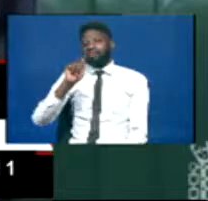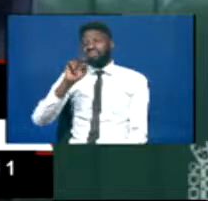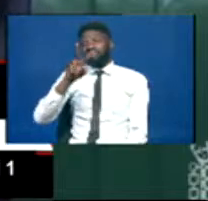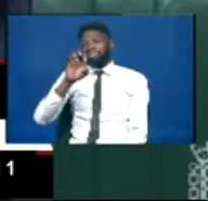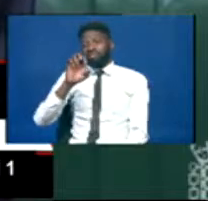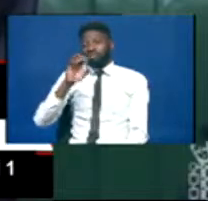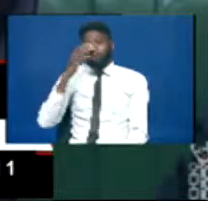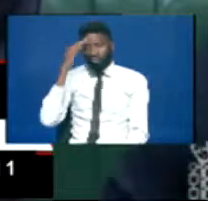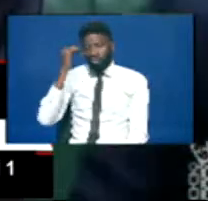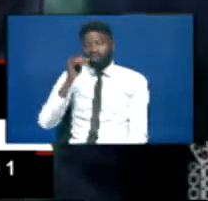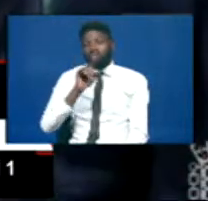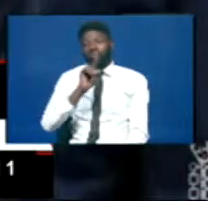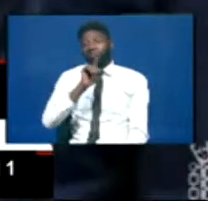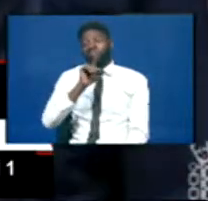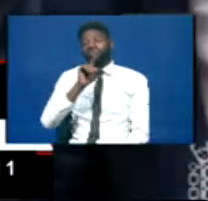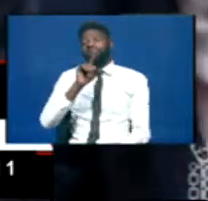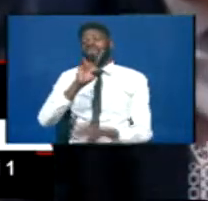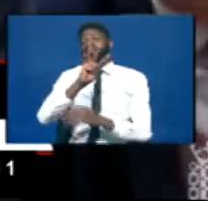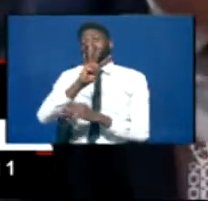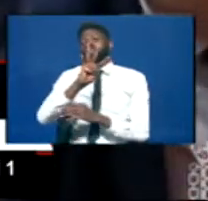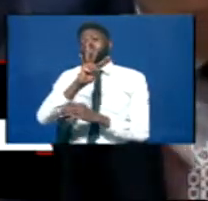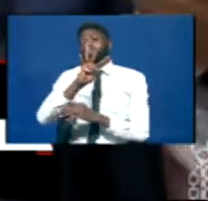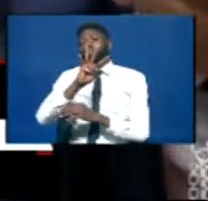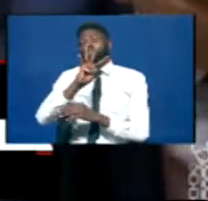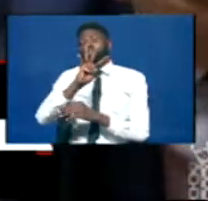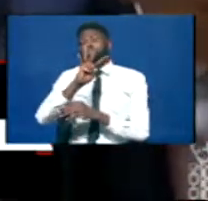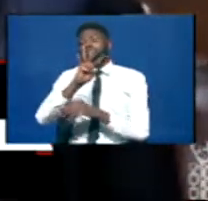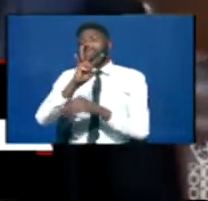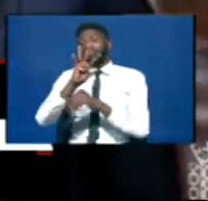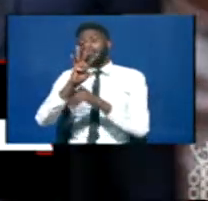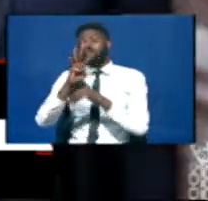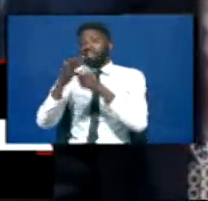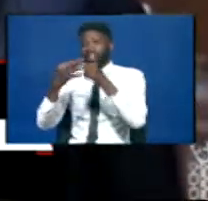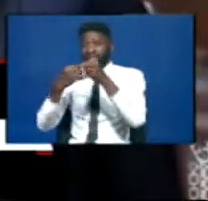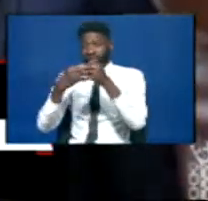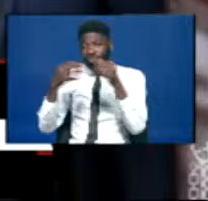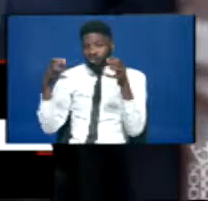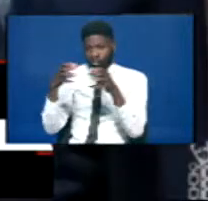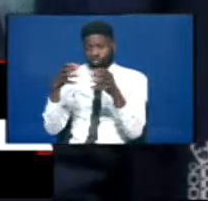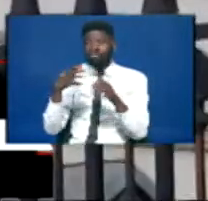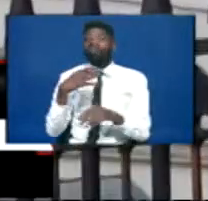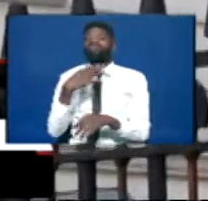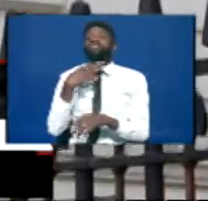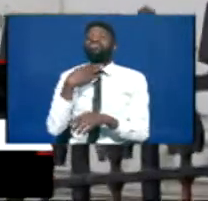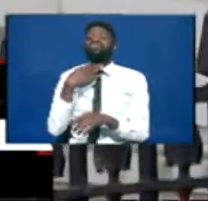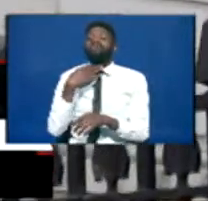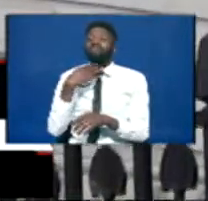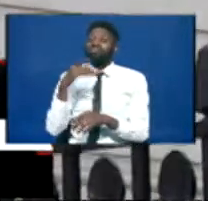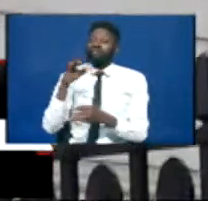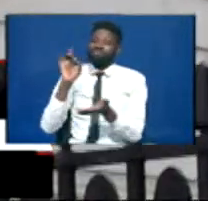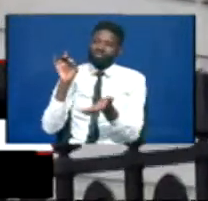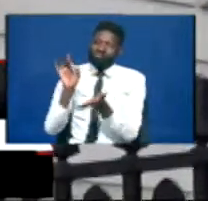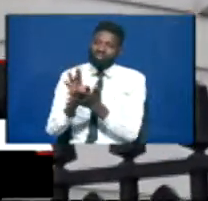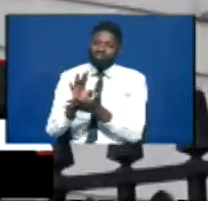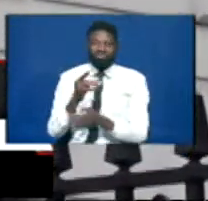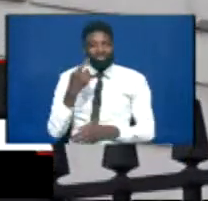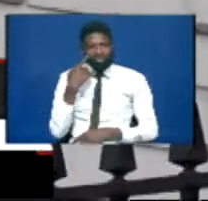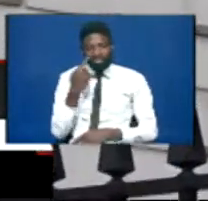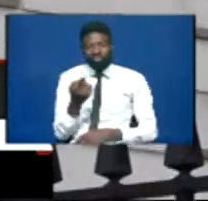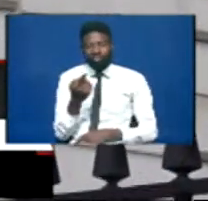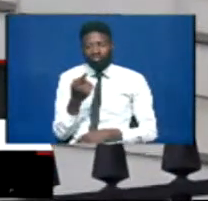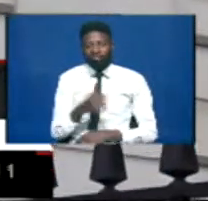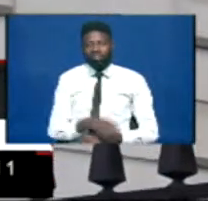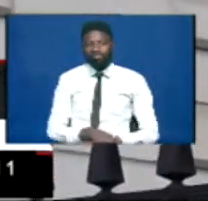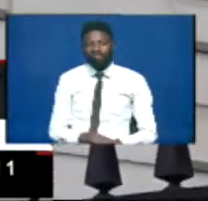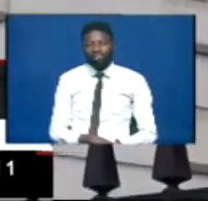kumaanisha kwamba zaidi ya 40% ya wabunge wa chama hicho wanataka aondoke. Nikiripotia makala ya dunia wiki